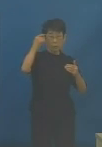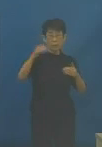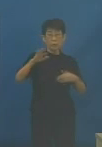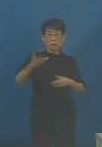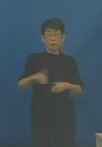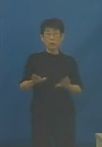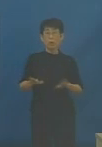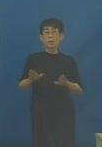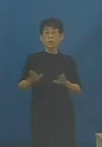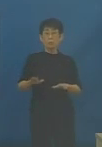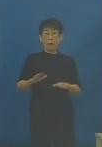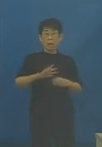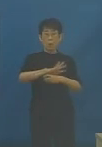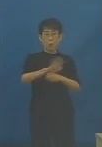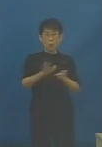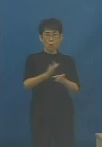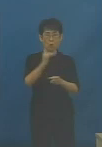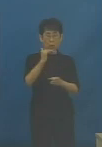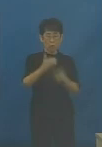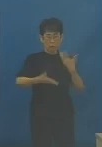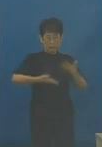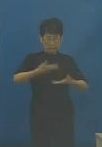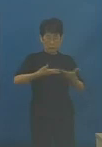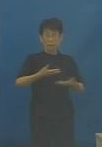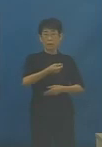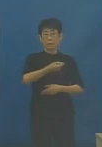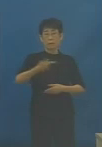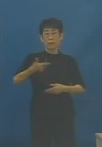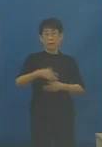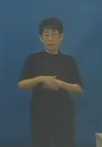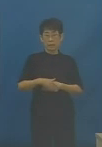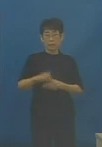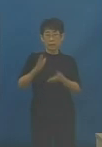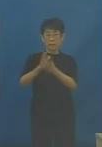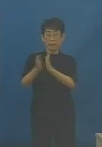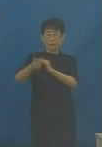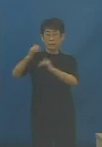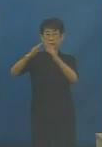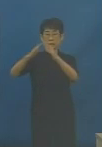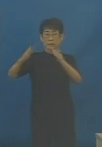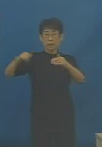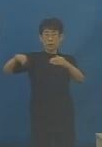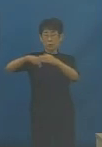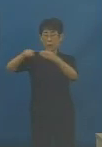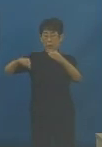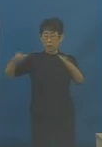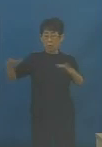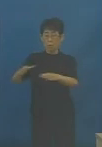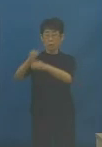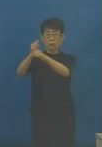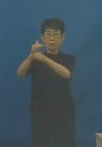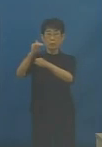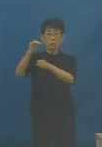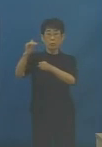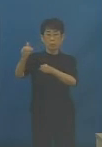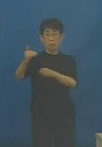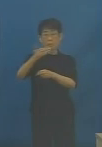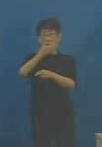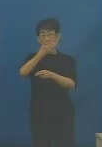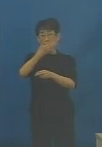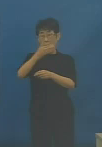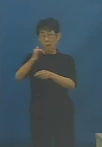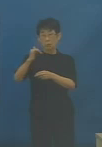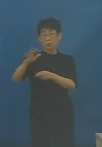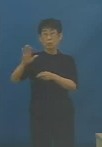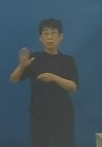まだ今コロナのことでも忙しいですし、まあ、知事会の中まとめるのも大変だと先ほど総主席のご質問もございました